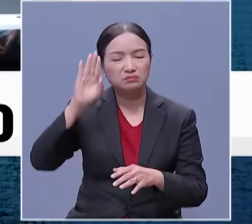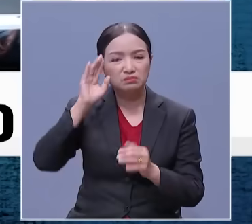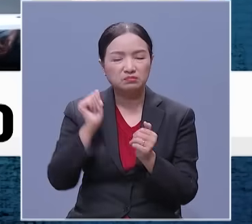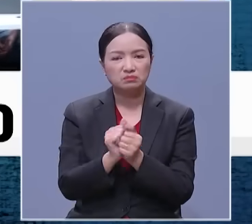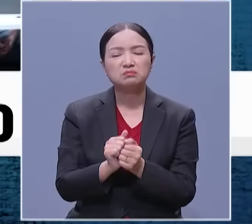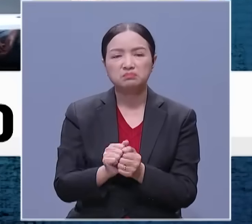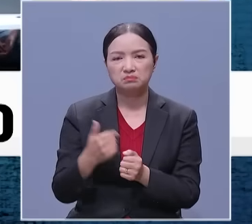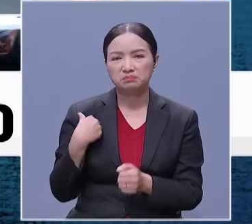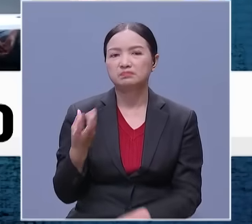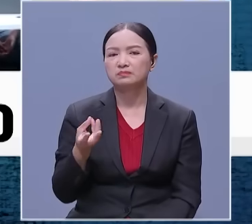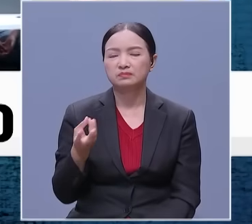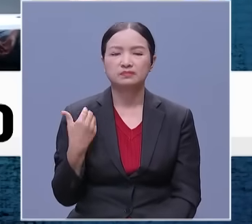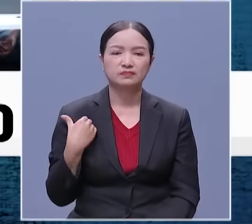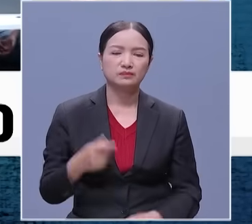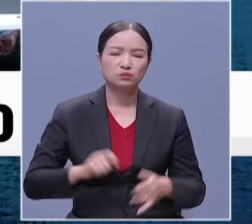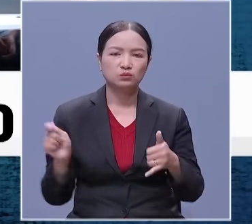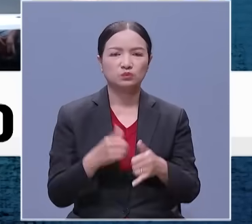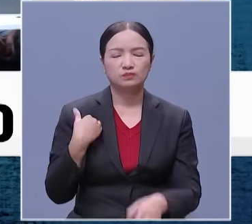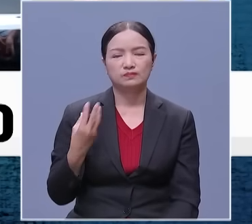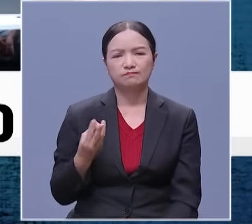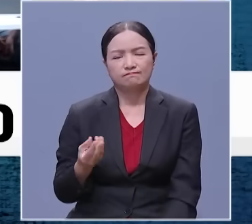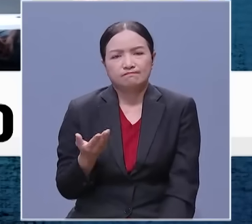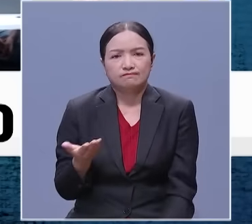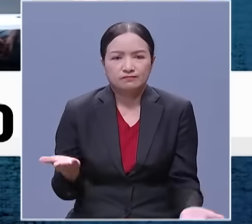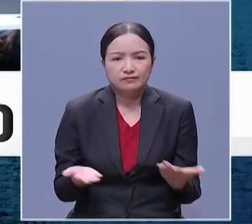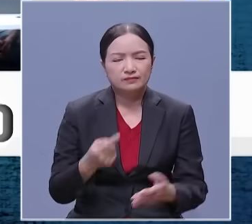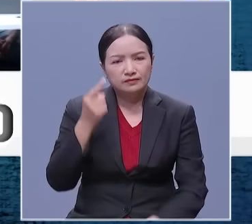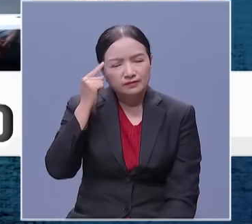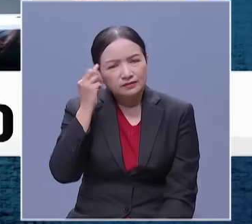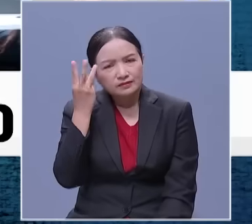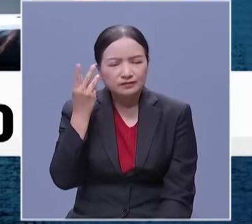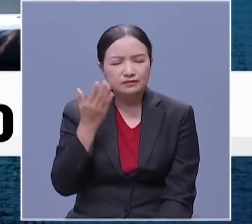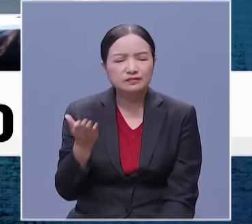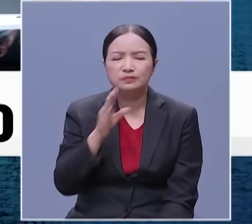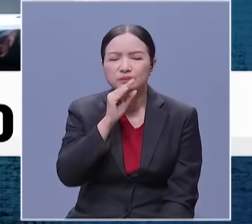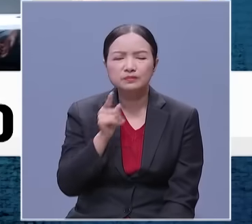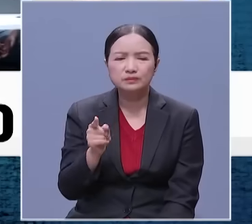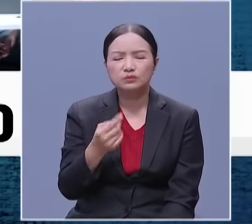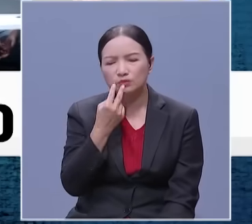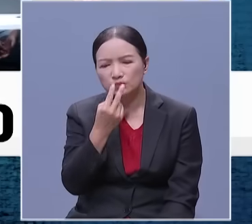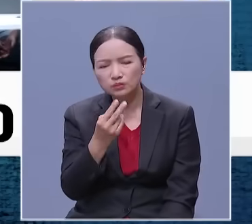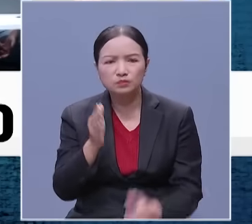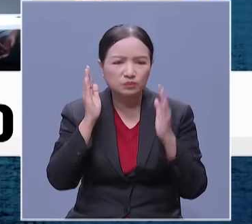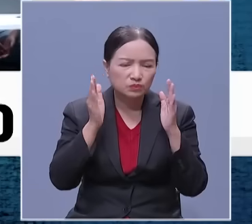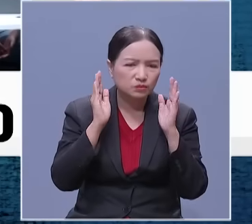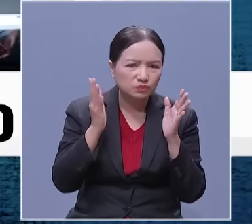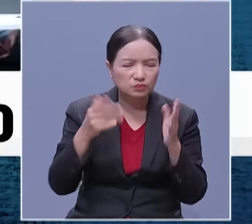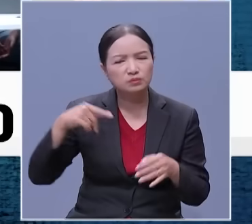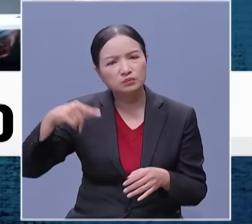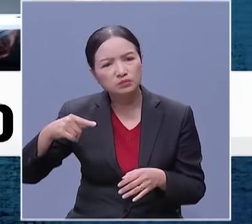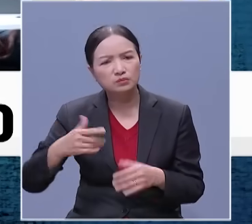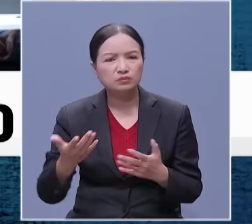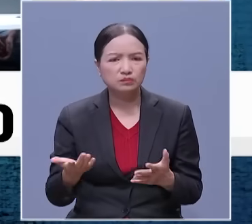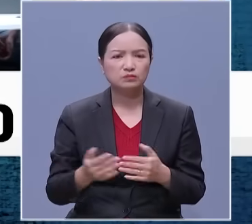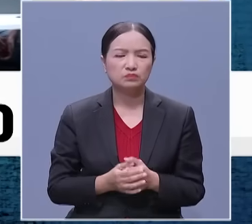มีน้อยก็ได้หรือไม่ก็จะต้องคิดให้รอบคอบอะไรทำนองนั้นน่ะต้องไปดูเจตนาพิเศษว่ามีเจตนา